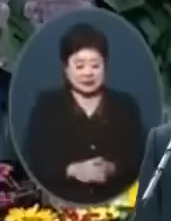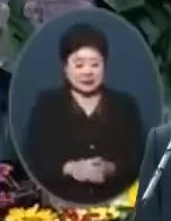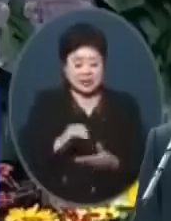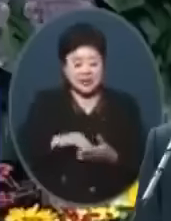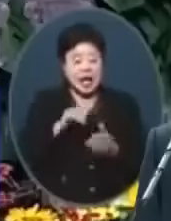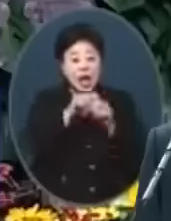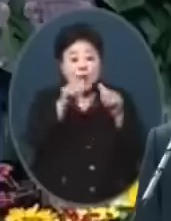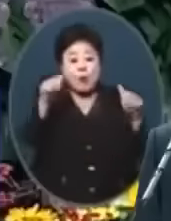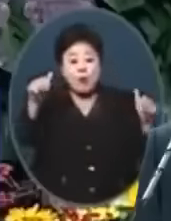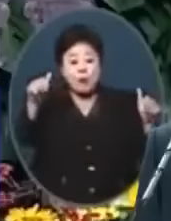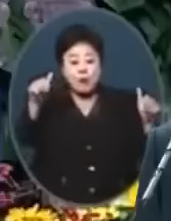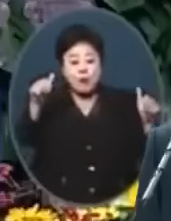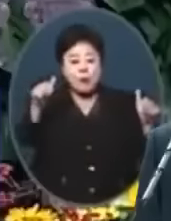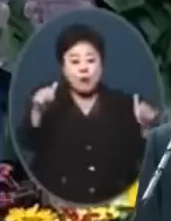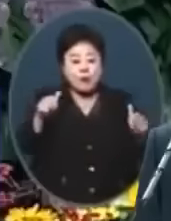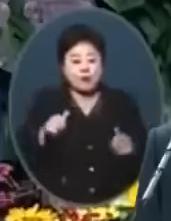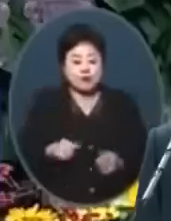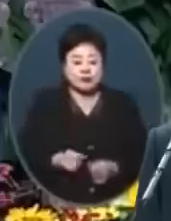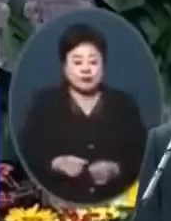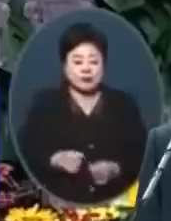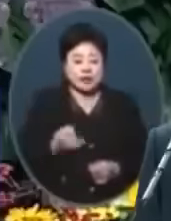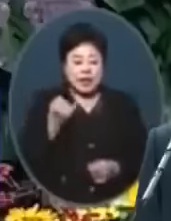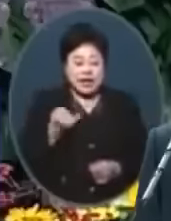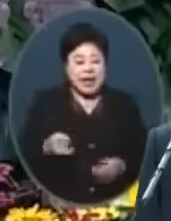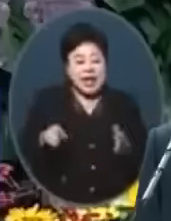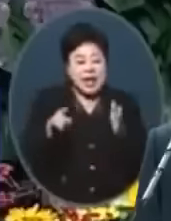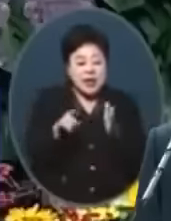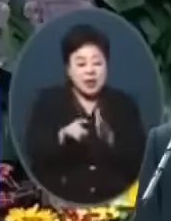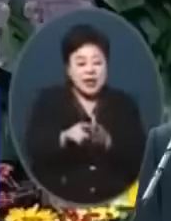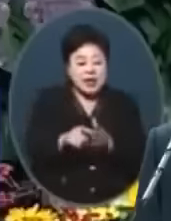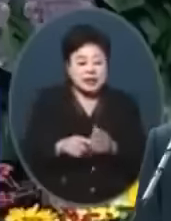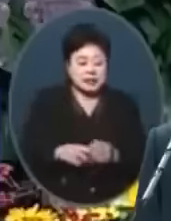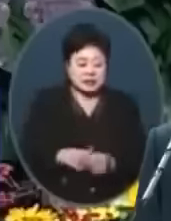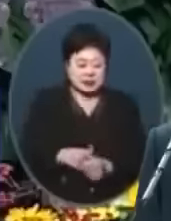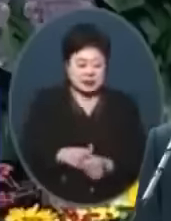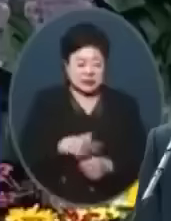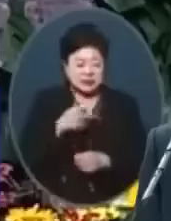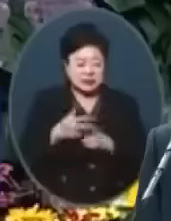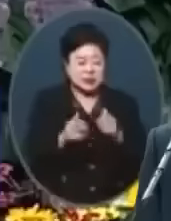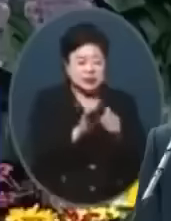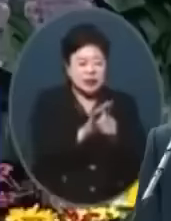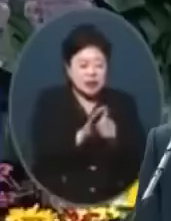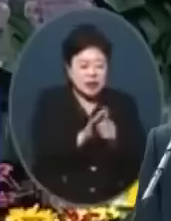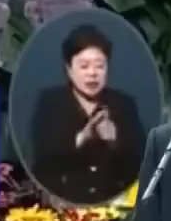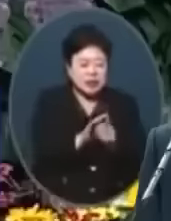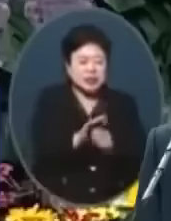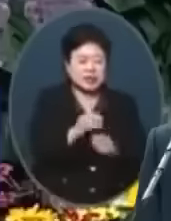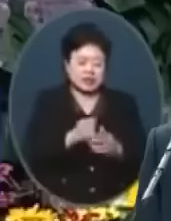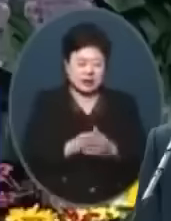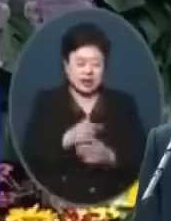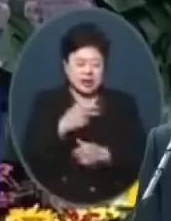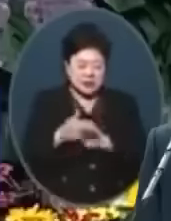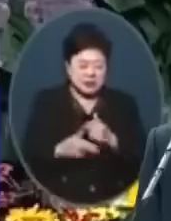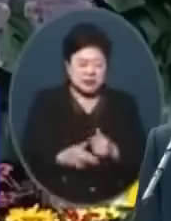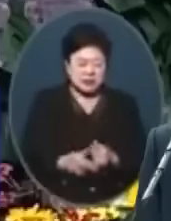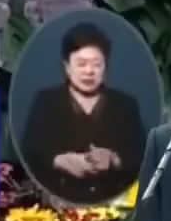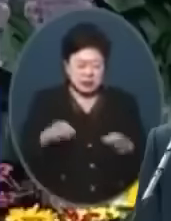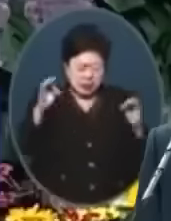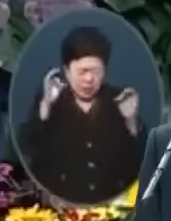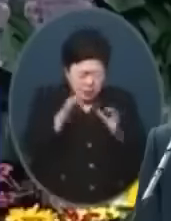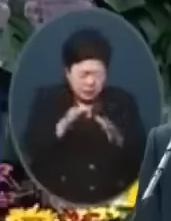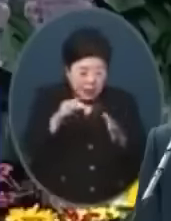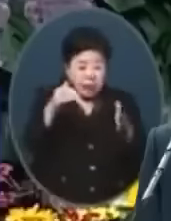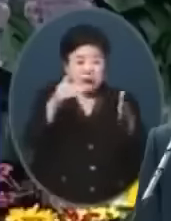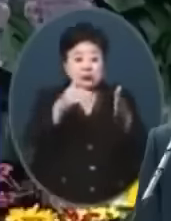야곱이 라헬을 위하여 7년 동안 라반을 섬겼으나 그를 사랑하는 까닭에